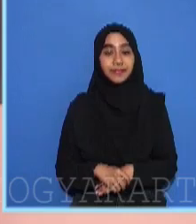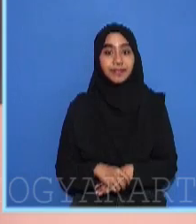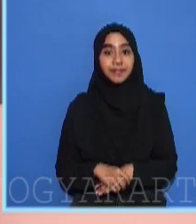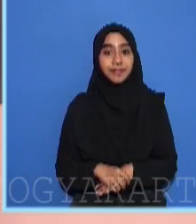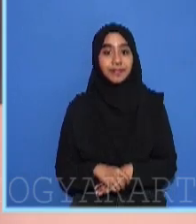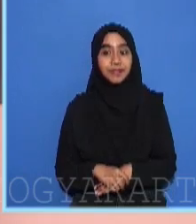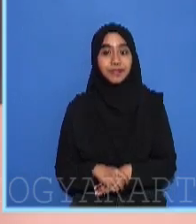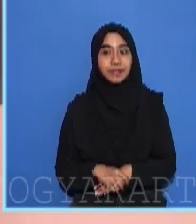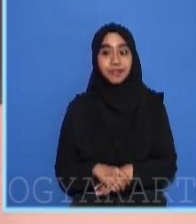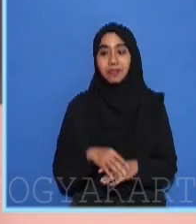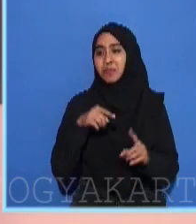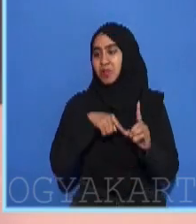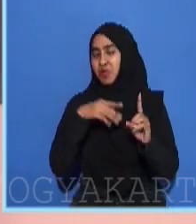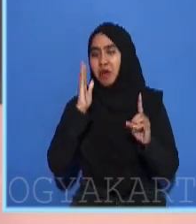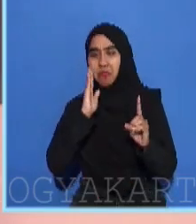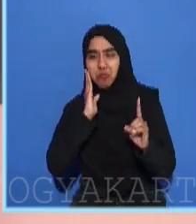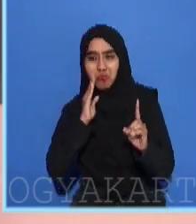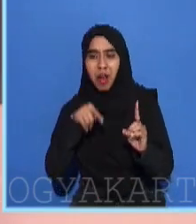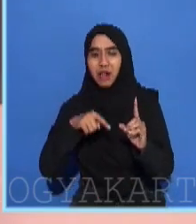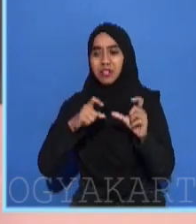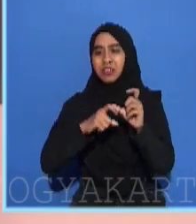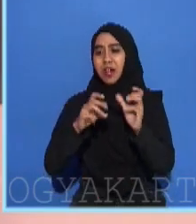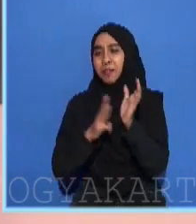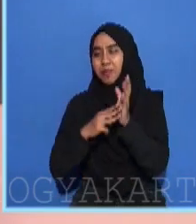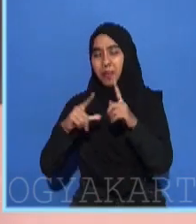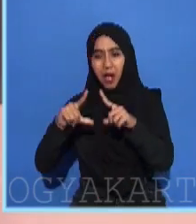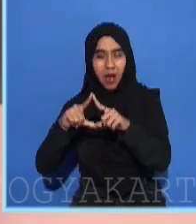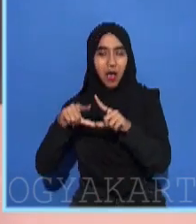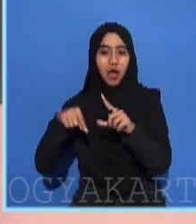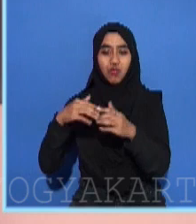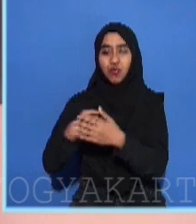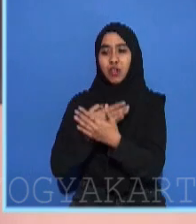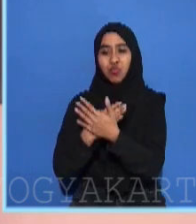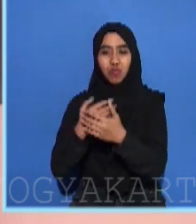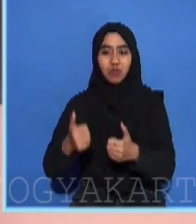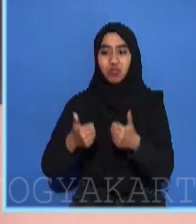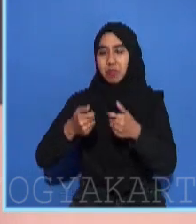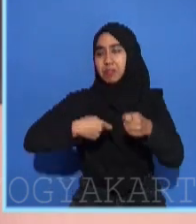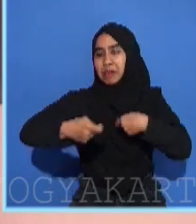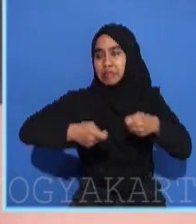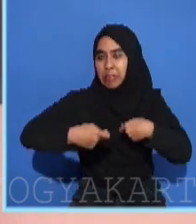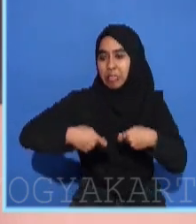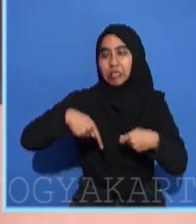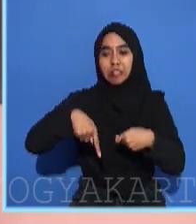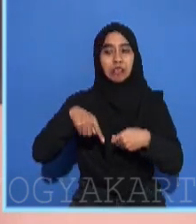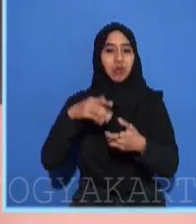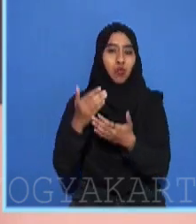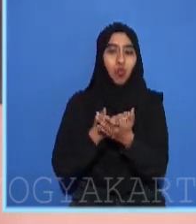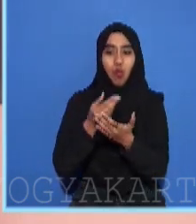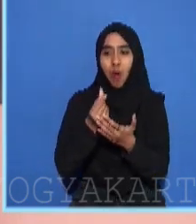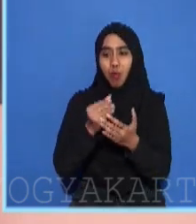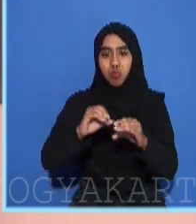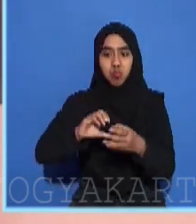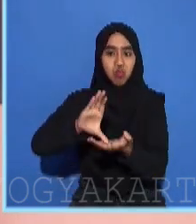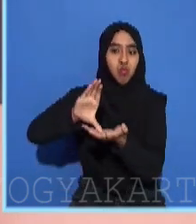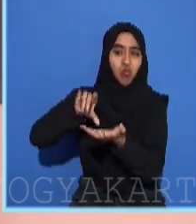saudara seorang pemuda pelajar sekolah menengah atas di Kabupaten Gunung Kidul sukses berwirausaha hingga mencapai omset ratusan